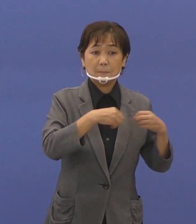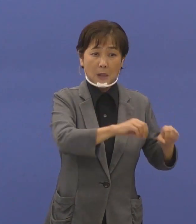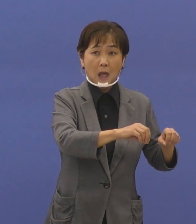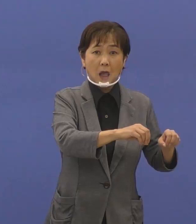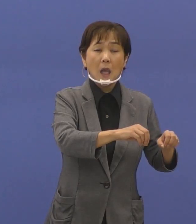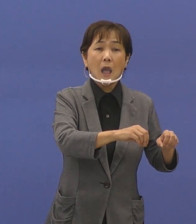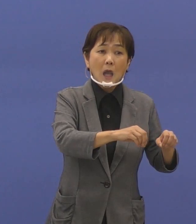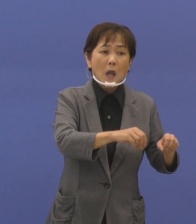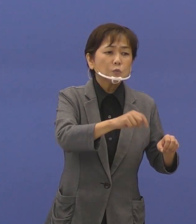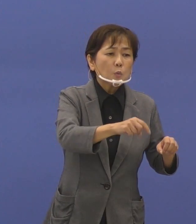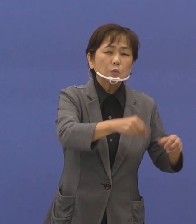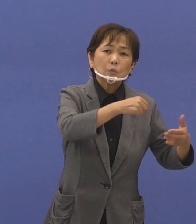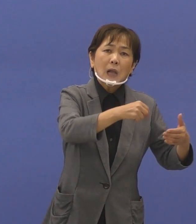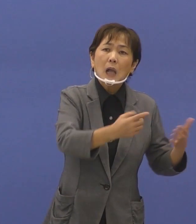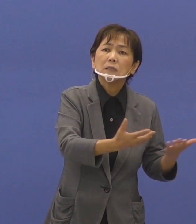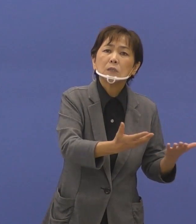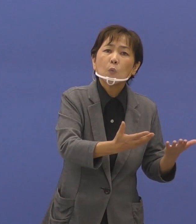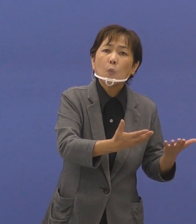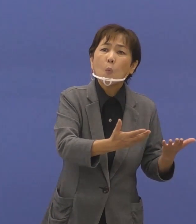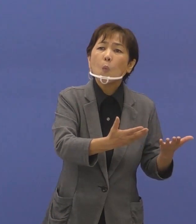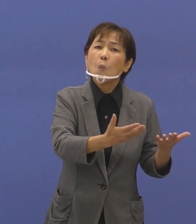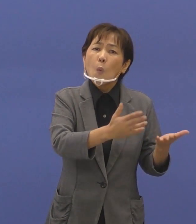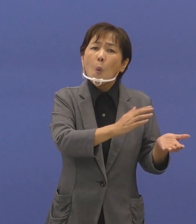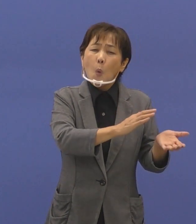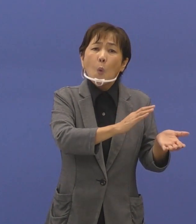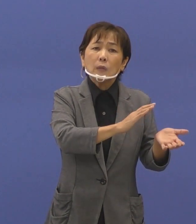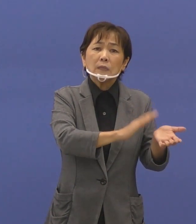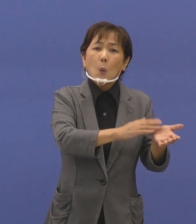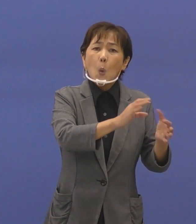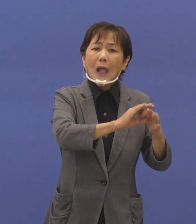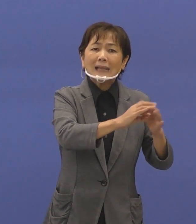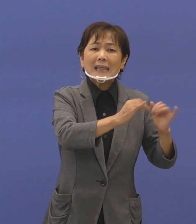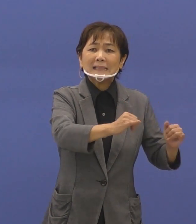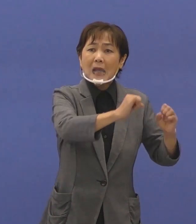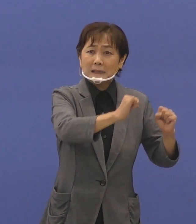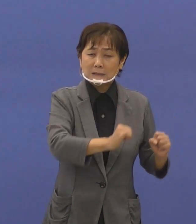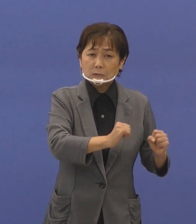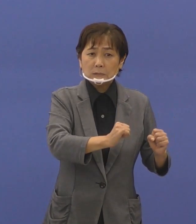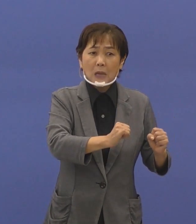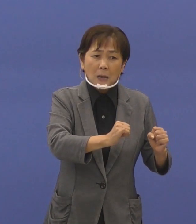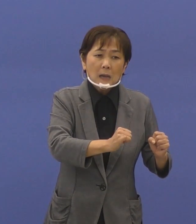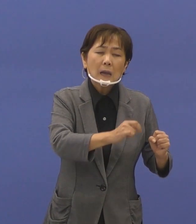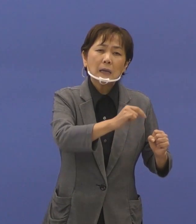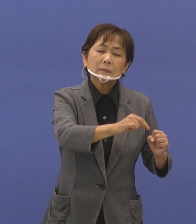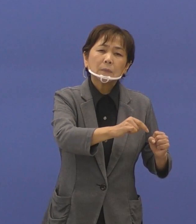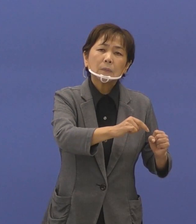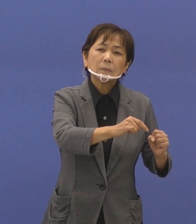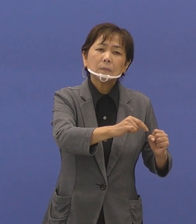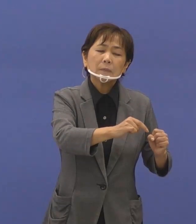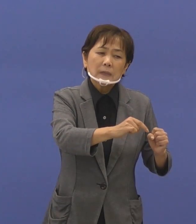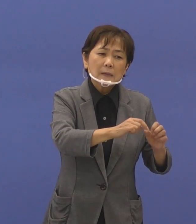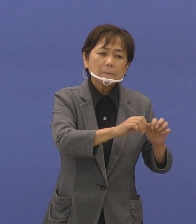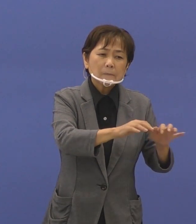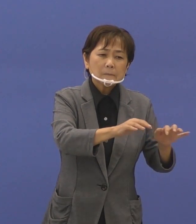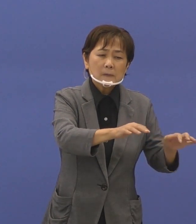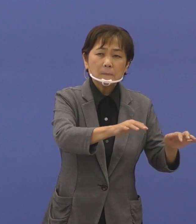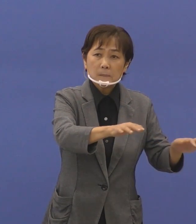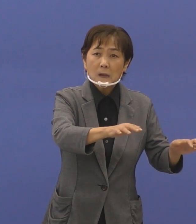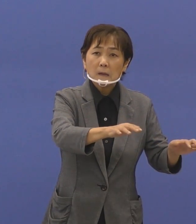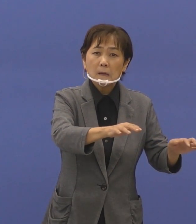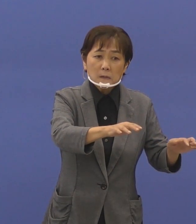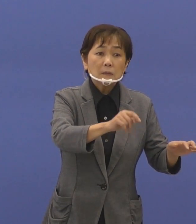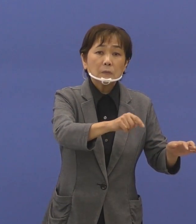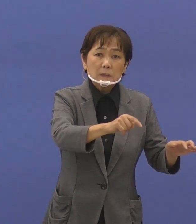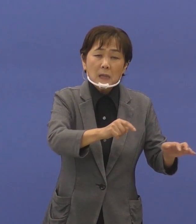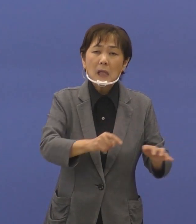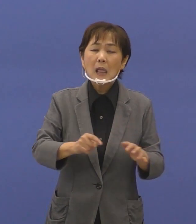るいは家族が感染したということで医療従事者がこう濃厚接触者になるなどして、こう医療現場で